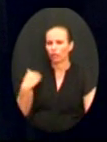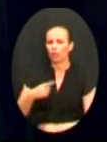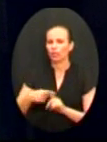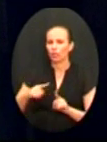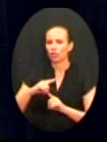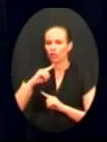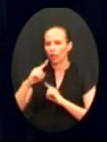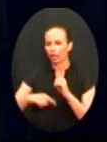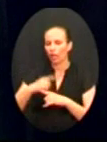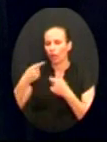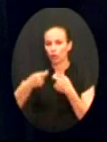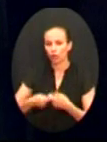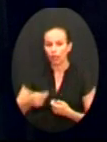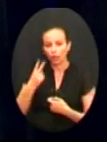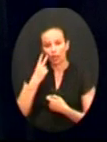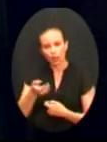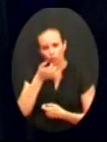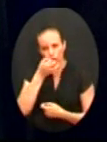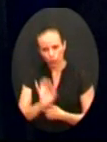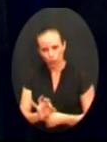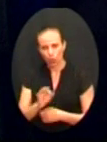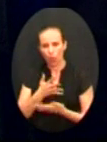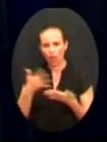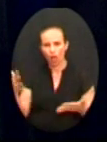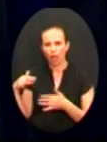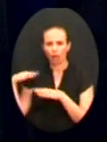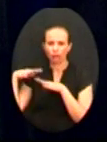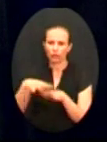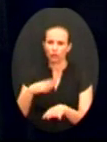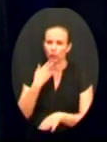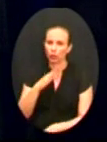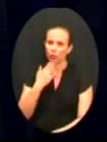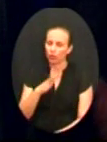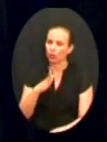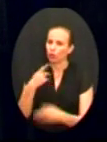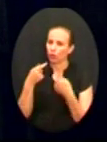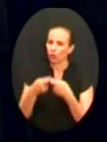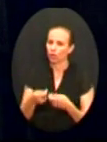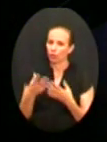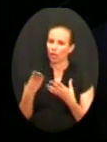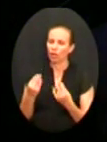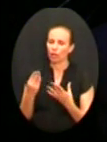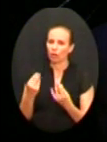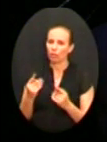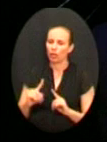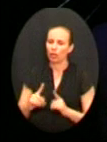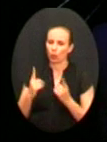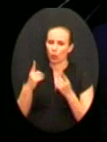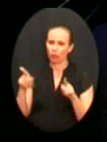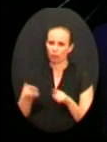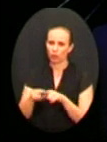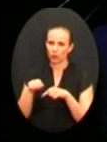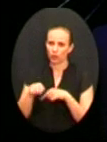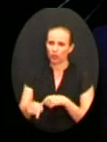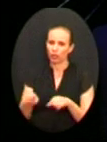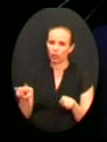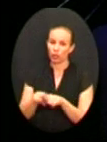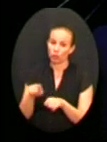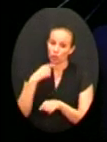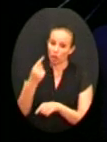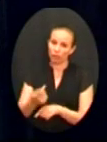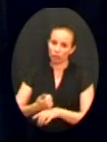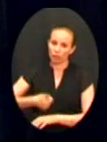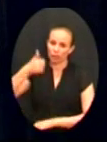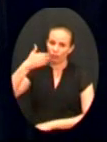באירוע הזה. ראינו שיש כאן תועלת גדולה באהבת ציבור לירושלים. אנחנו שותפים בהרבה אירועים מהסוג הזה, כמו שאמרתי, לנו כמשרד